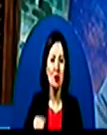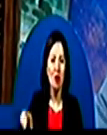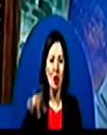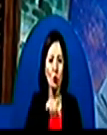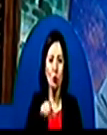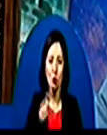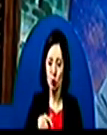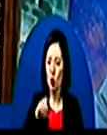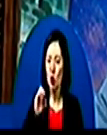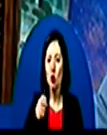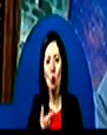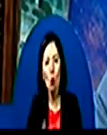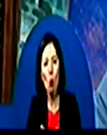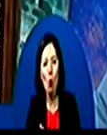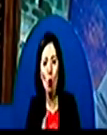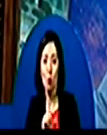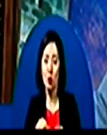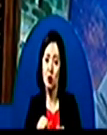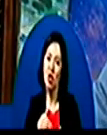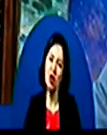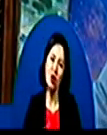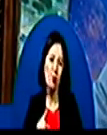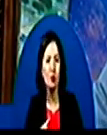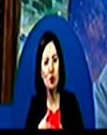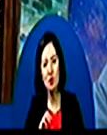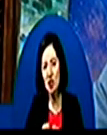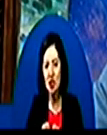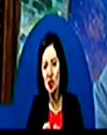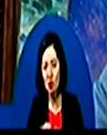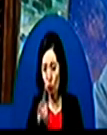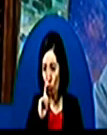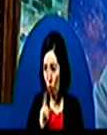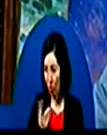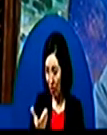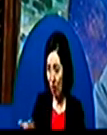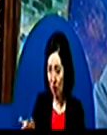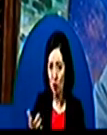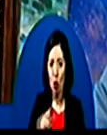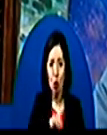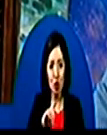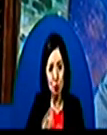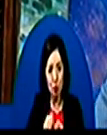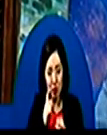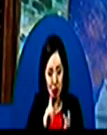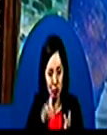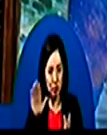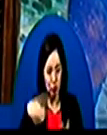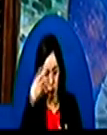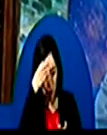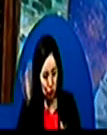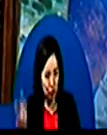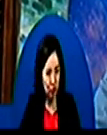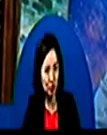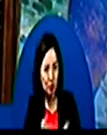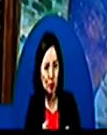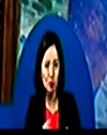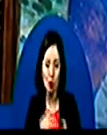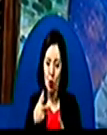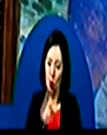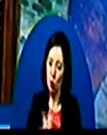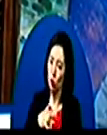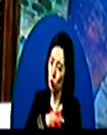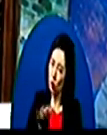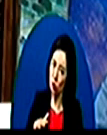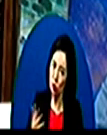юм бэлээ. Зөвхөн хийж бүтээ, ингээд жоохон дэмжиж өгөөч л гэж ихсэн ш. Тэ өөрөөсөө хийж бүтээ. Тэр хийж үтээхэд нь тэр төр засгаас одоо эргэцүүлэн орчноор нь